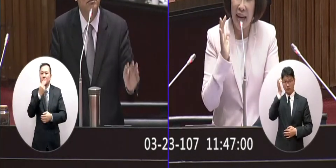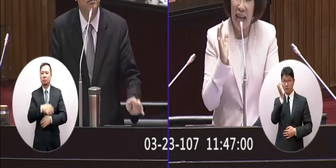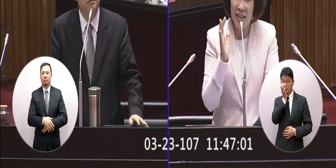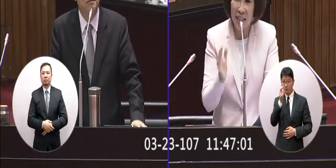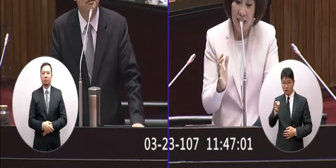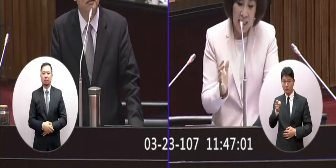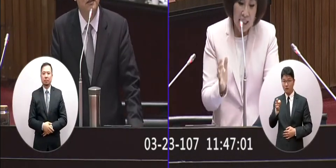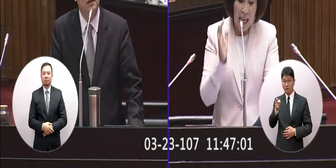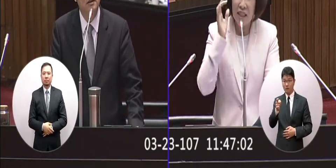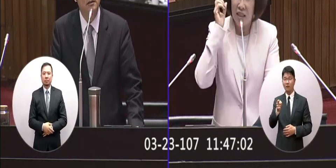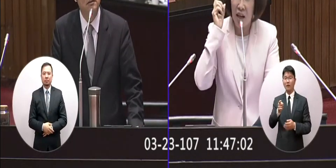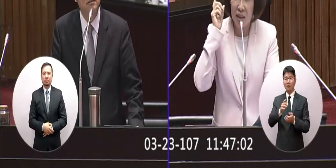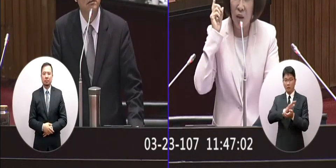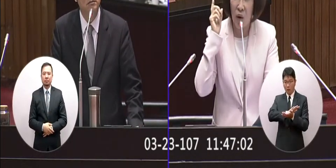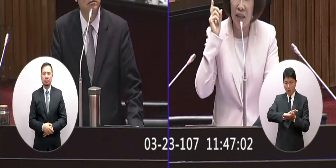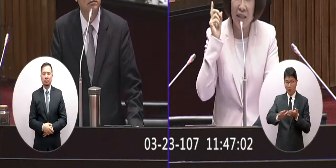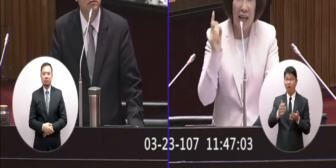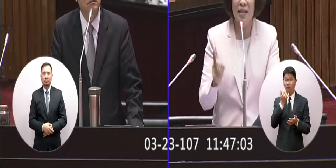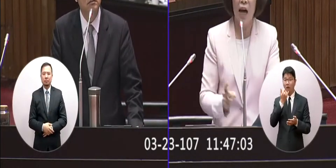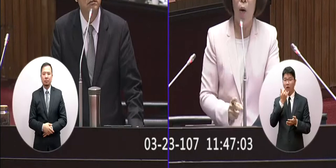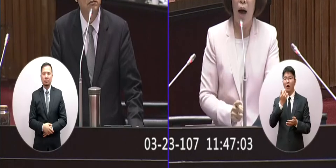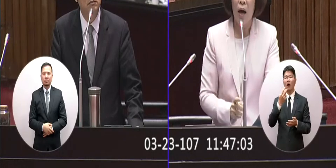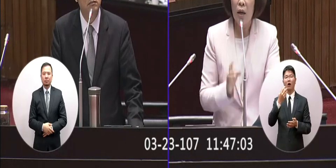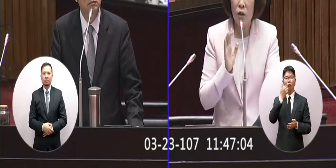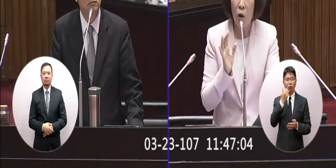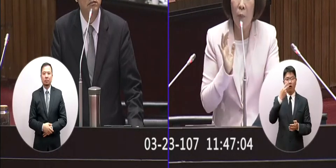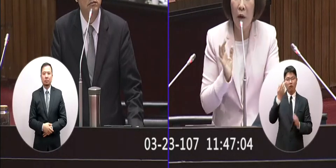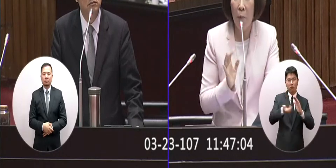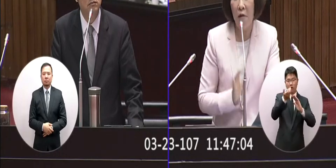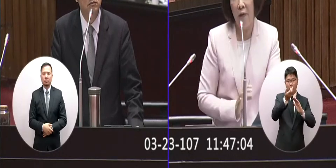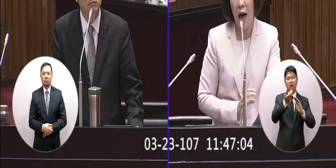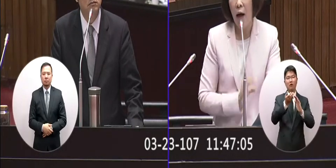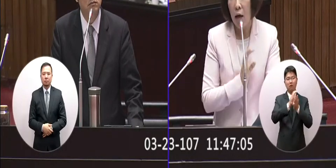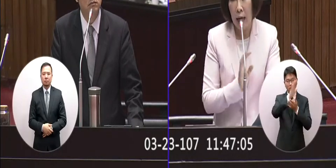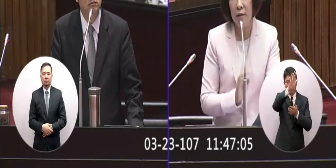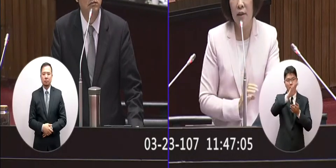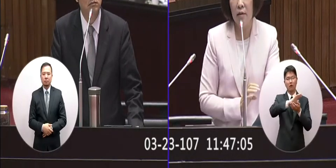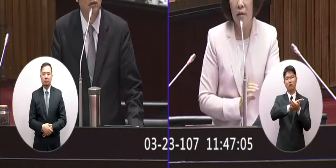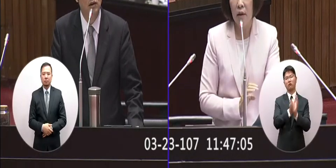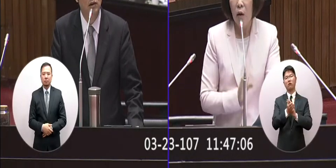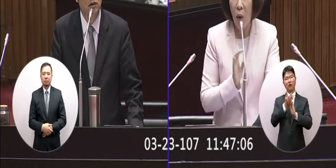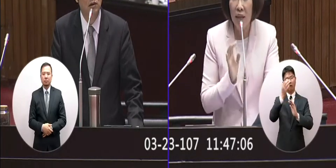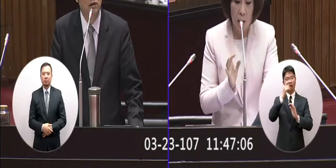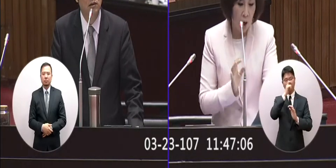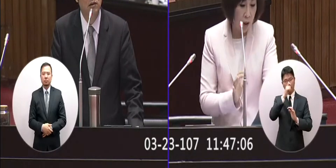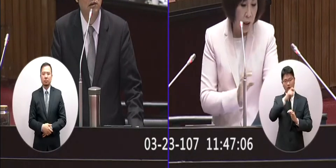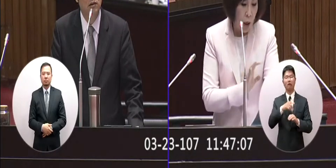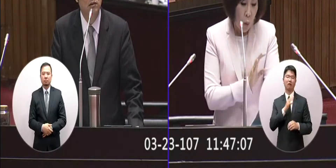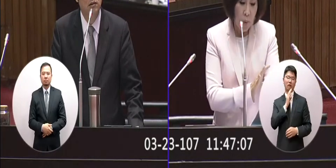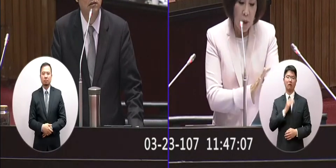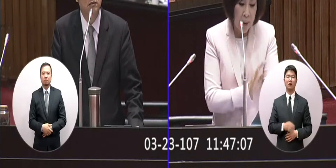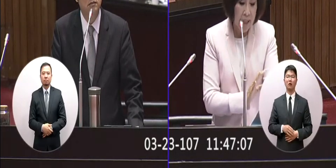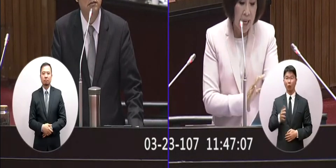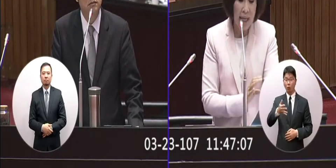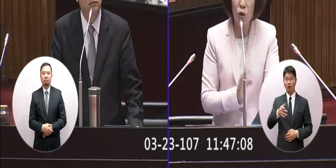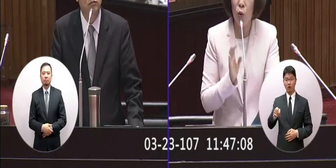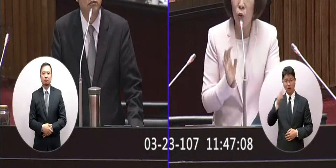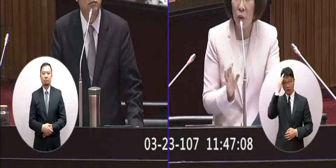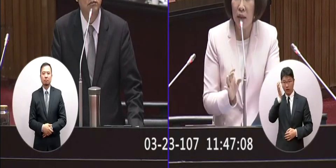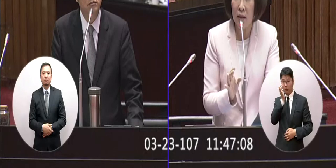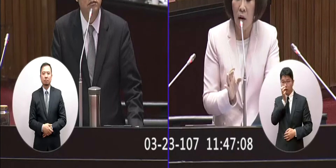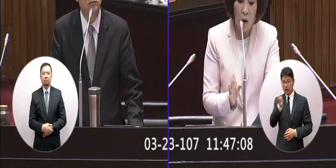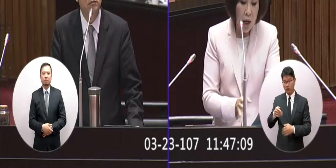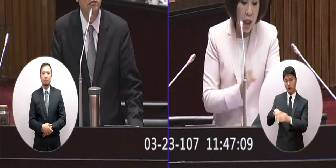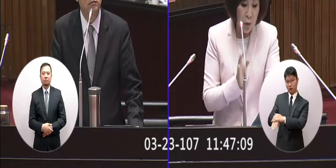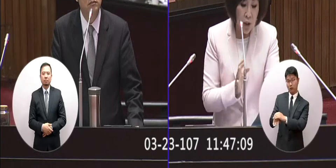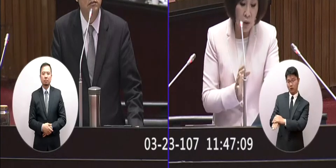可以变干净，但是只要经过一燃烧啊，就没有办法干净的。为什么？我们的煤炭在储